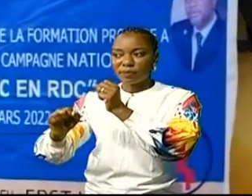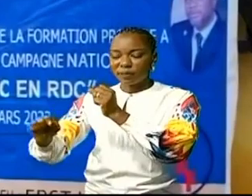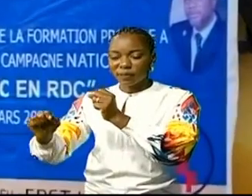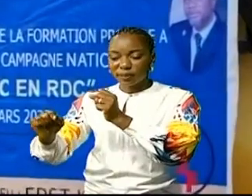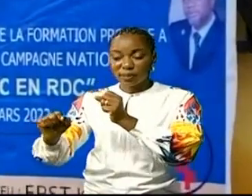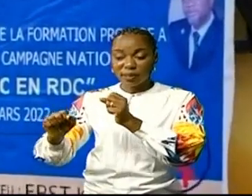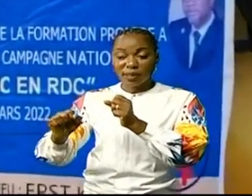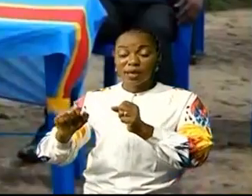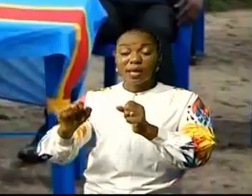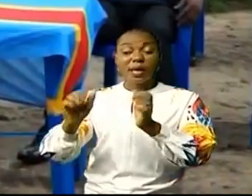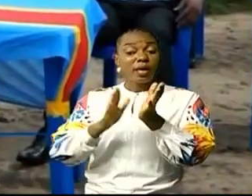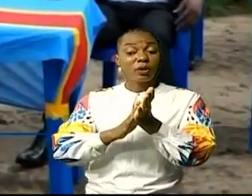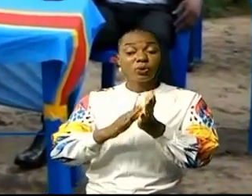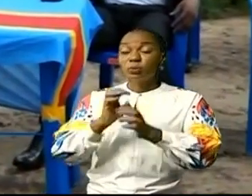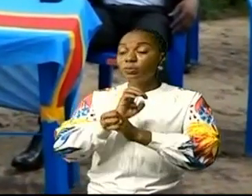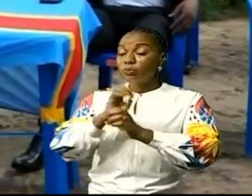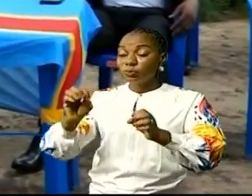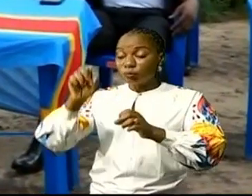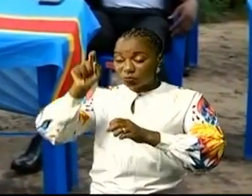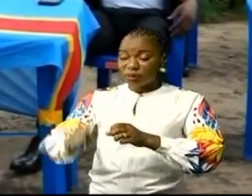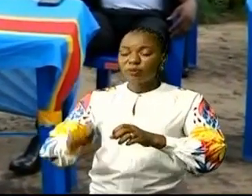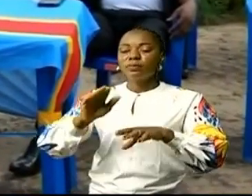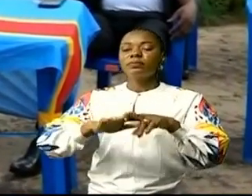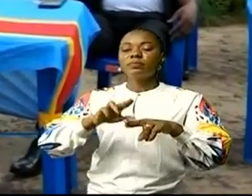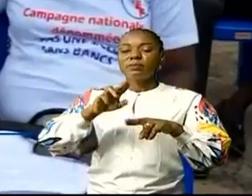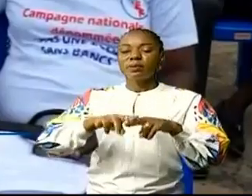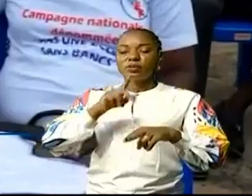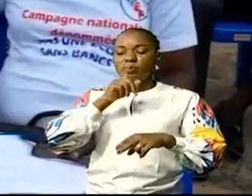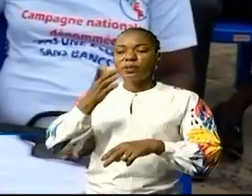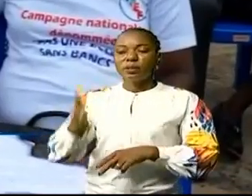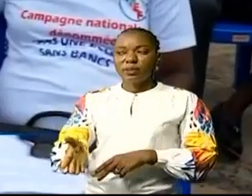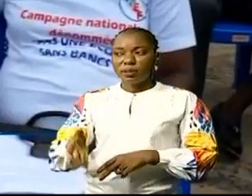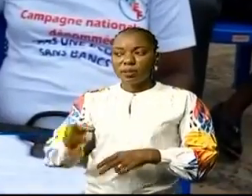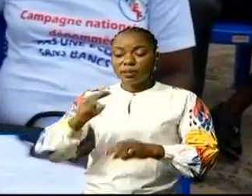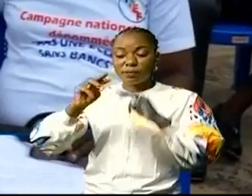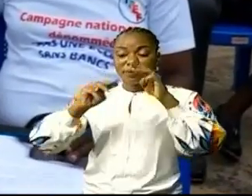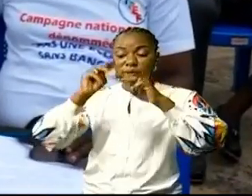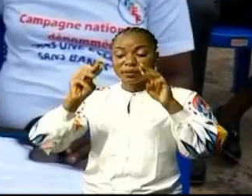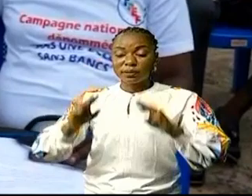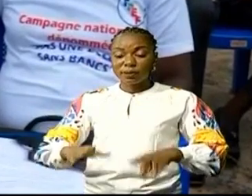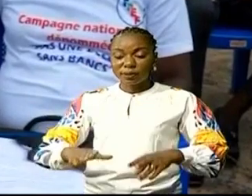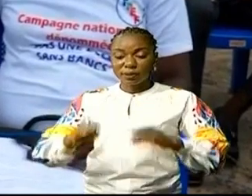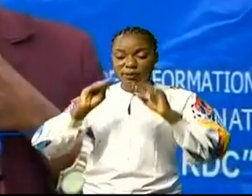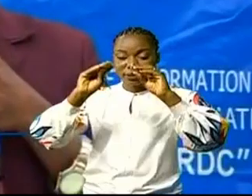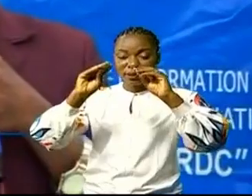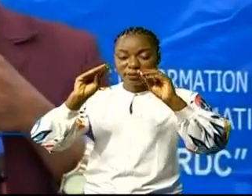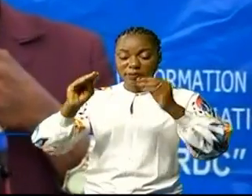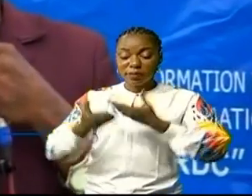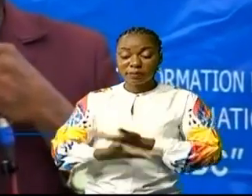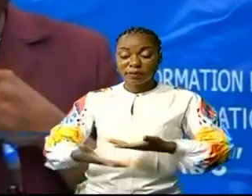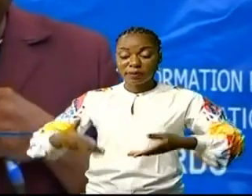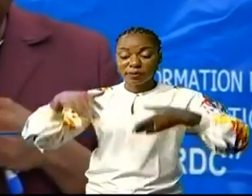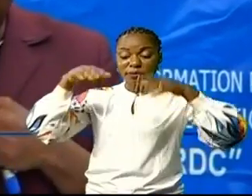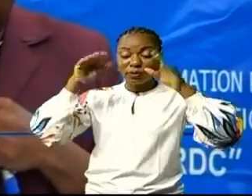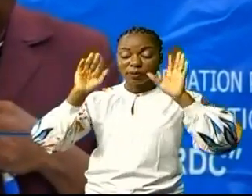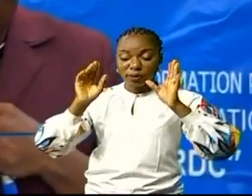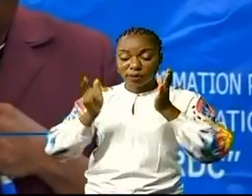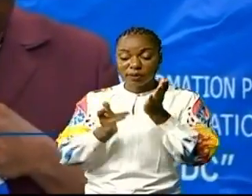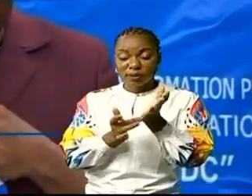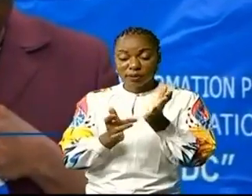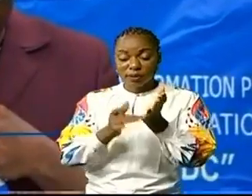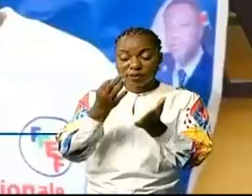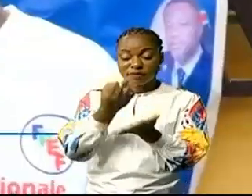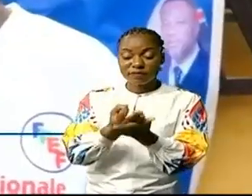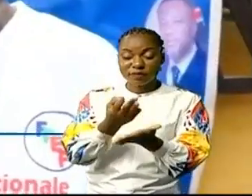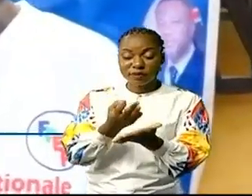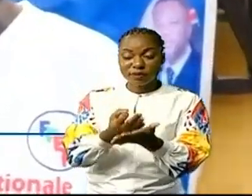école sans banc en RDC ». Cette initiative est du ministère de l'enseignement primaire, secondaire et technique sur le